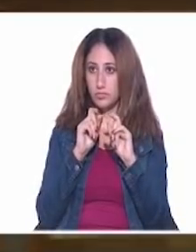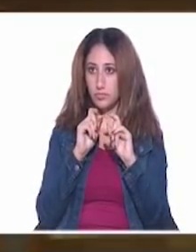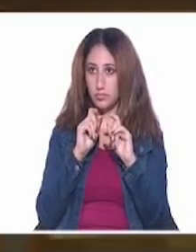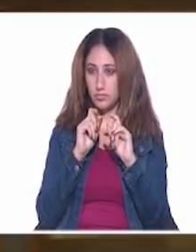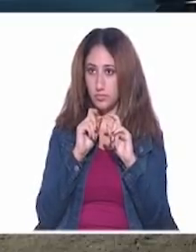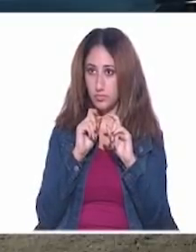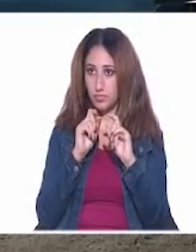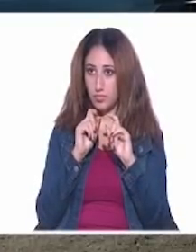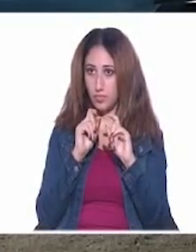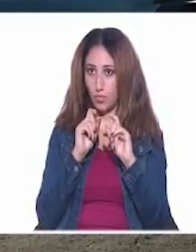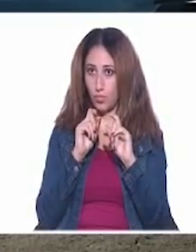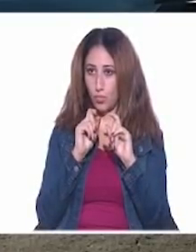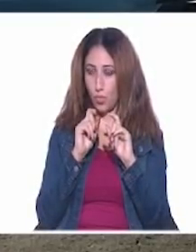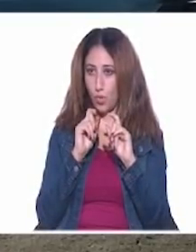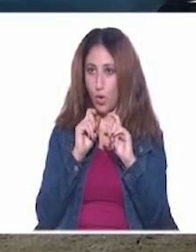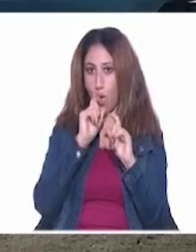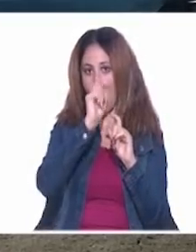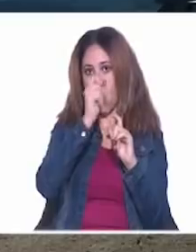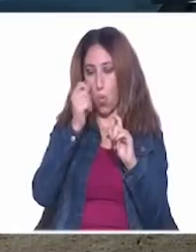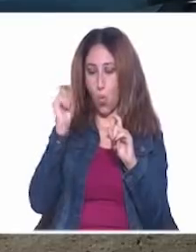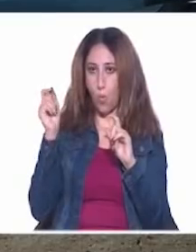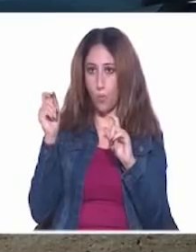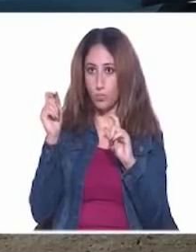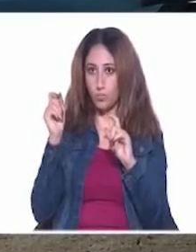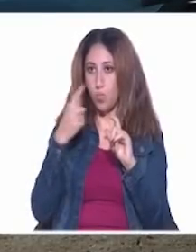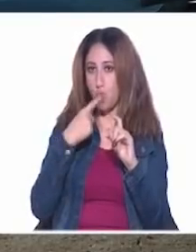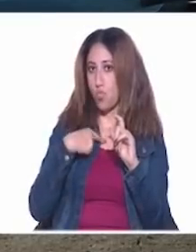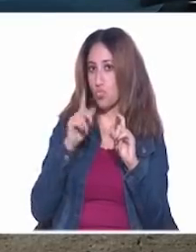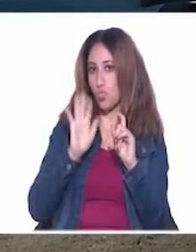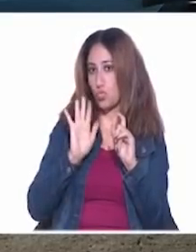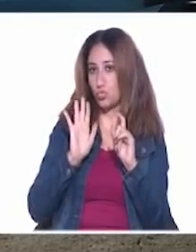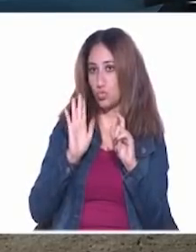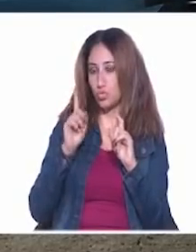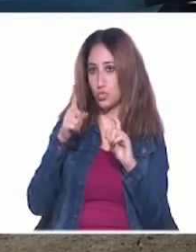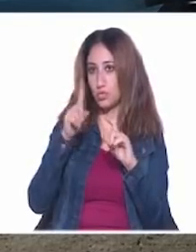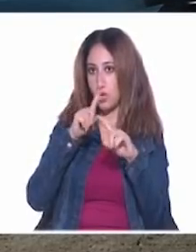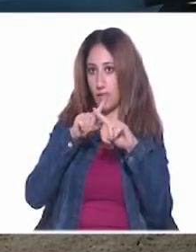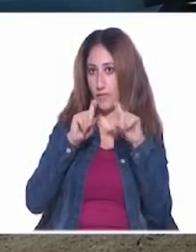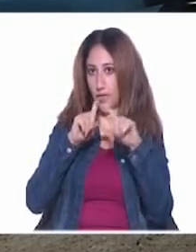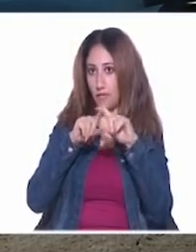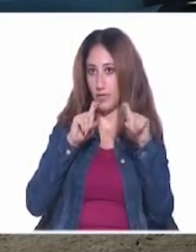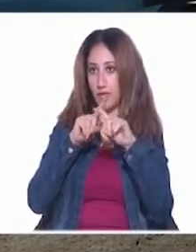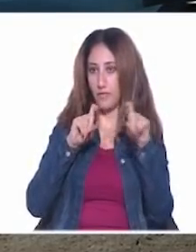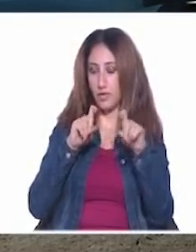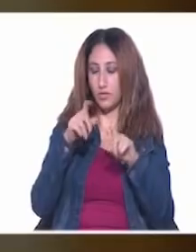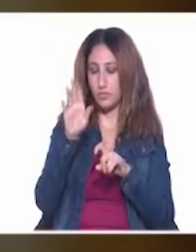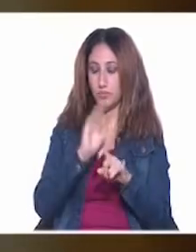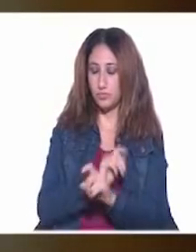يعجب حضرتك. بس ما تضغطش يساوي. 500. ما تقولش. رقم صغير. ها.